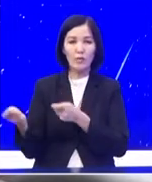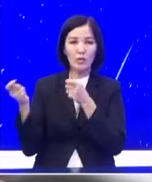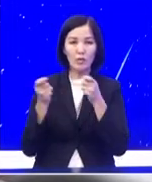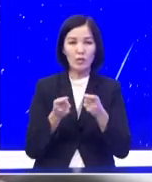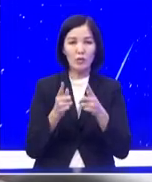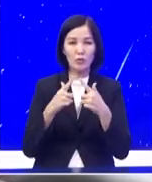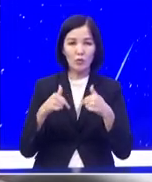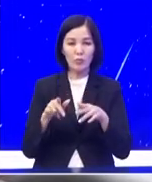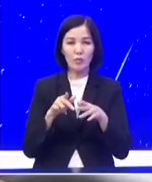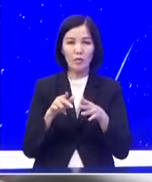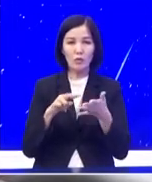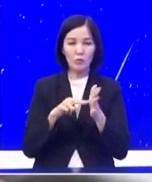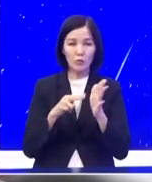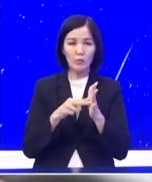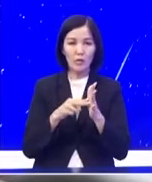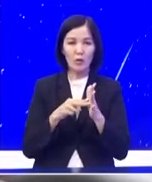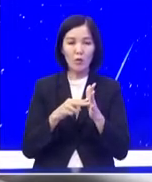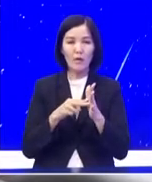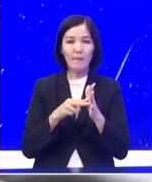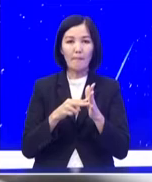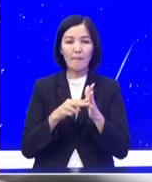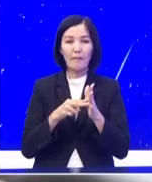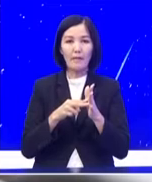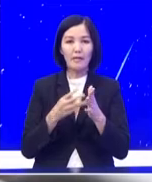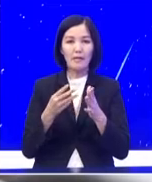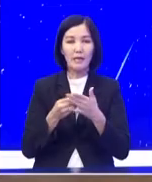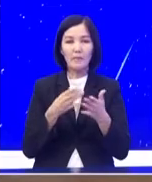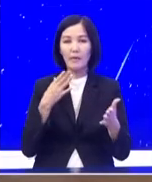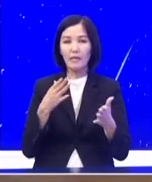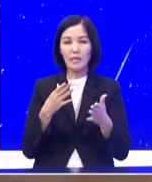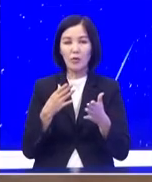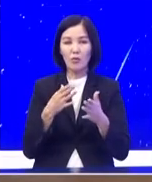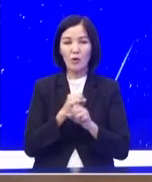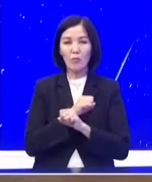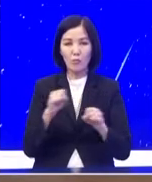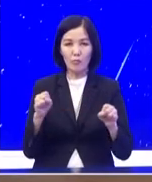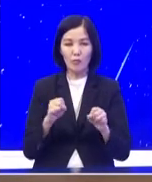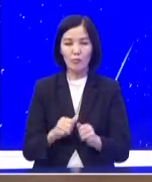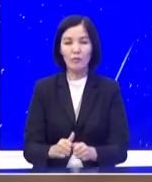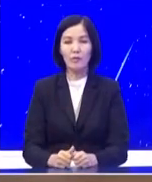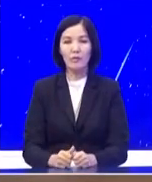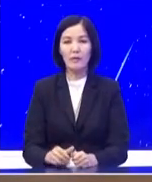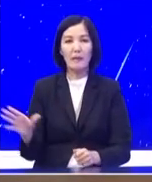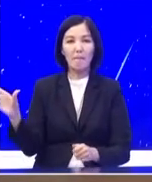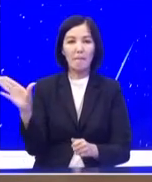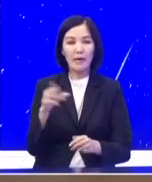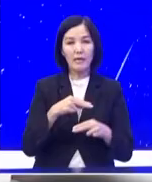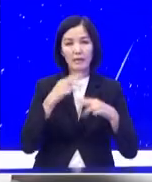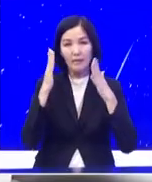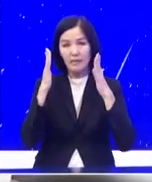ұйымдастыру, алыпсатарлық көмірді сатуына және көмір бағасының өсуіне жол бермеуді. Бәріңіз